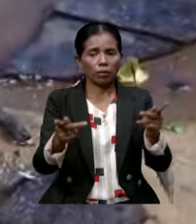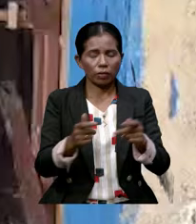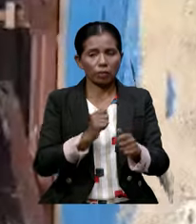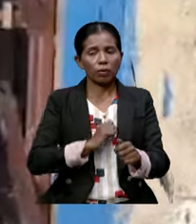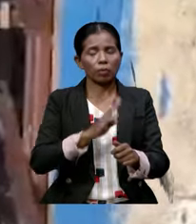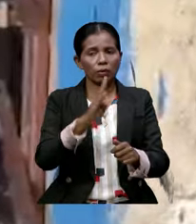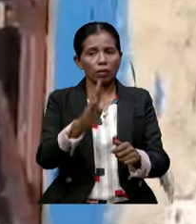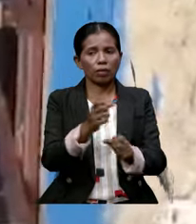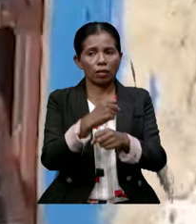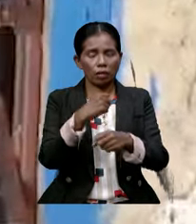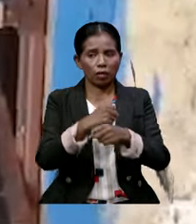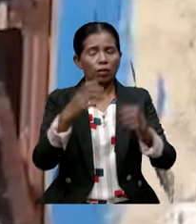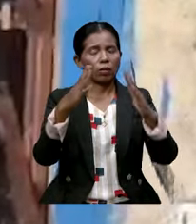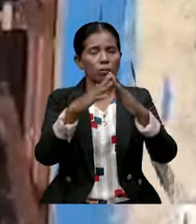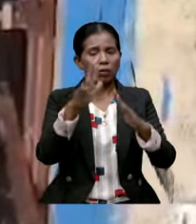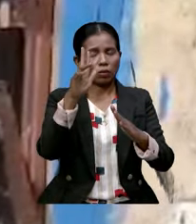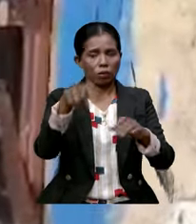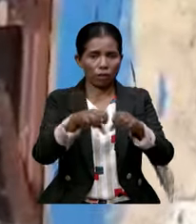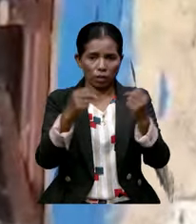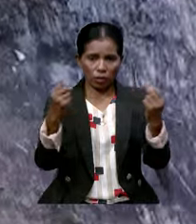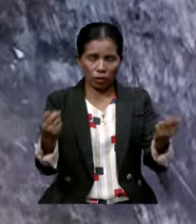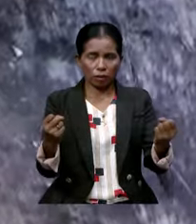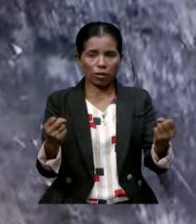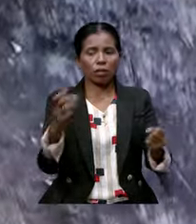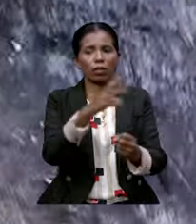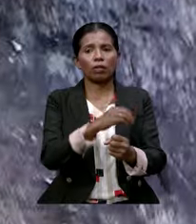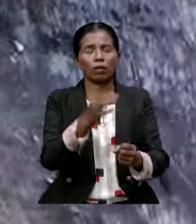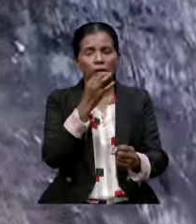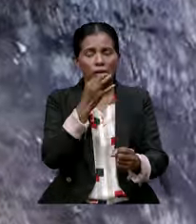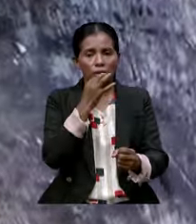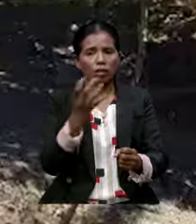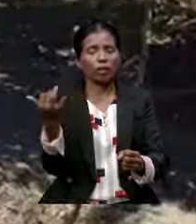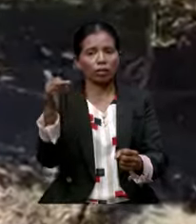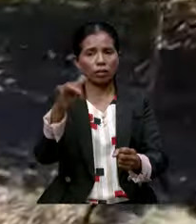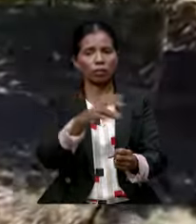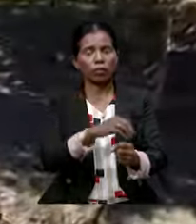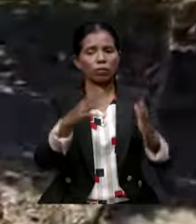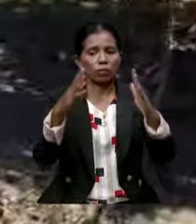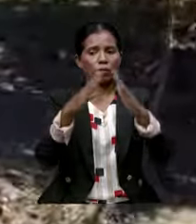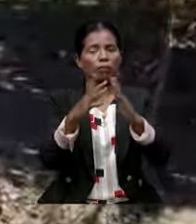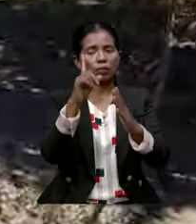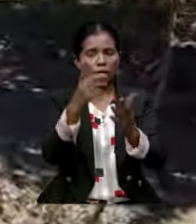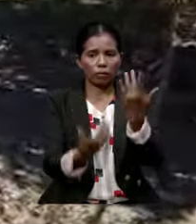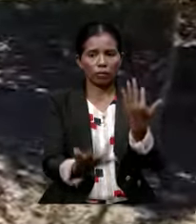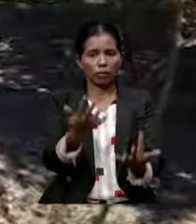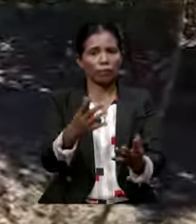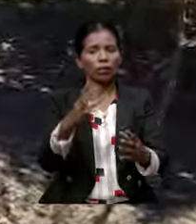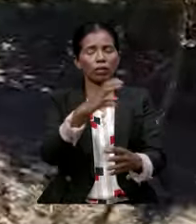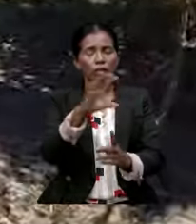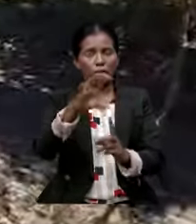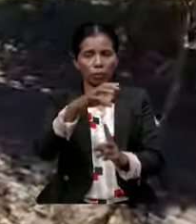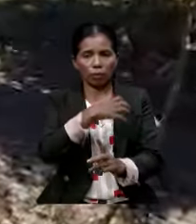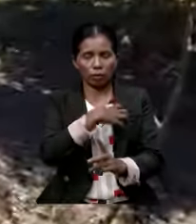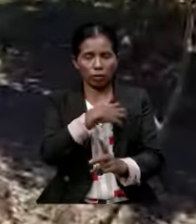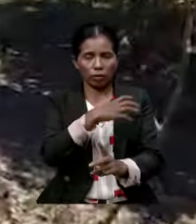Baukau, odi resulta uma tolu hetang stragus, inklui aihan lokal, no uma baraka ida hetang sunu. Komandante pentel municipio Baukau, superintendente